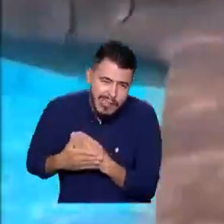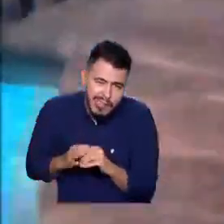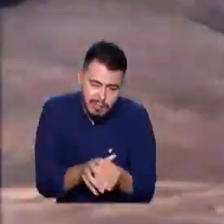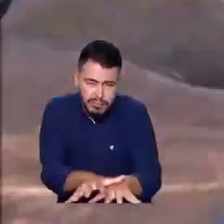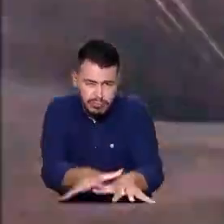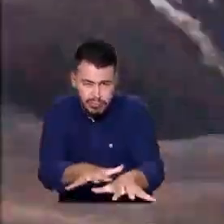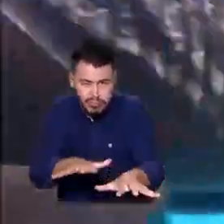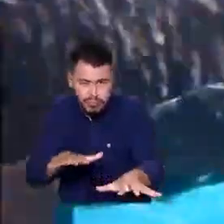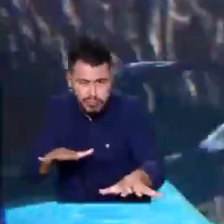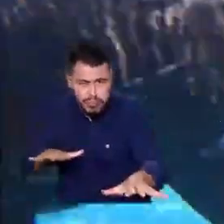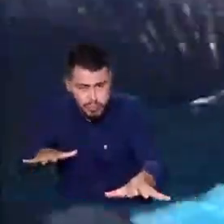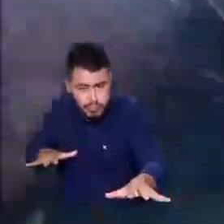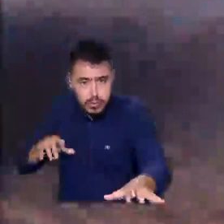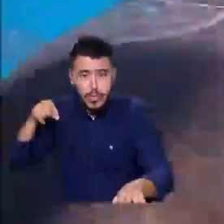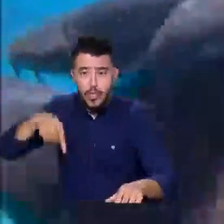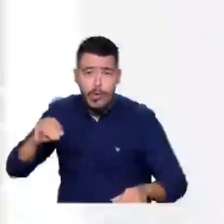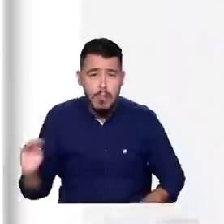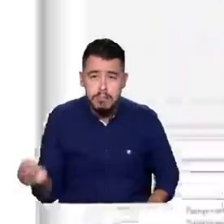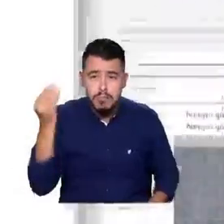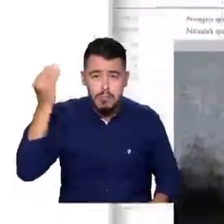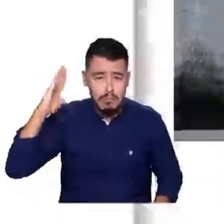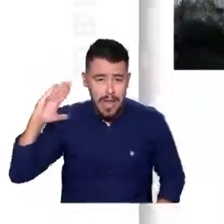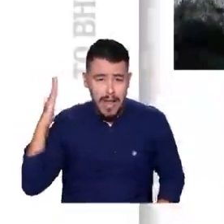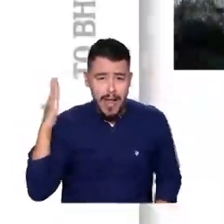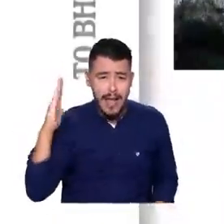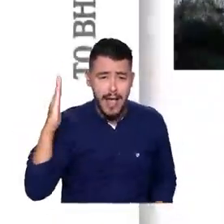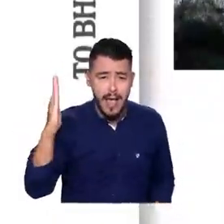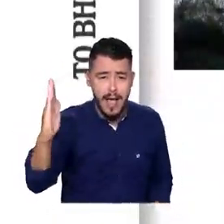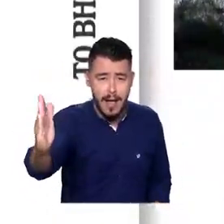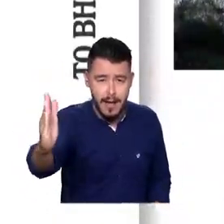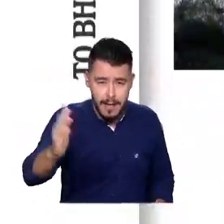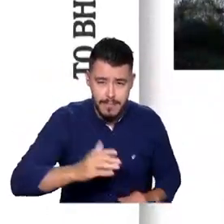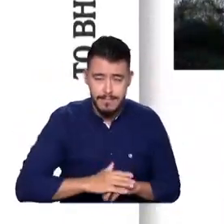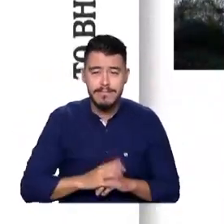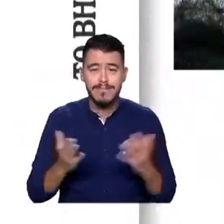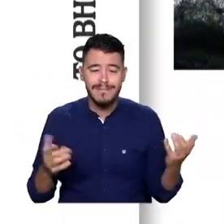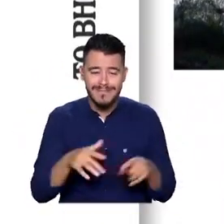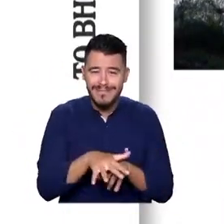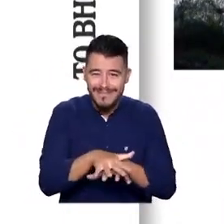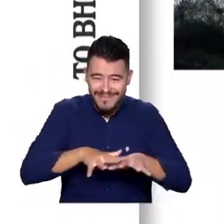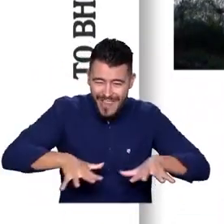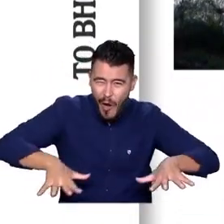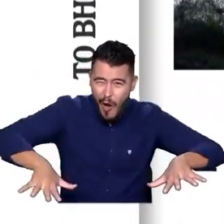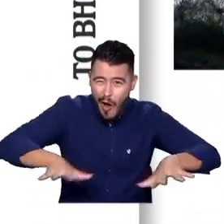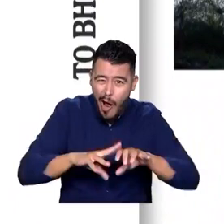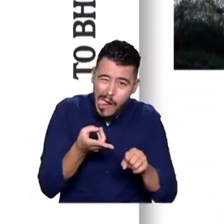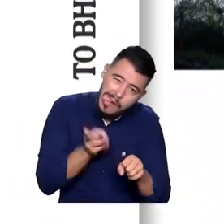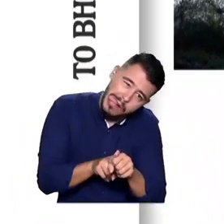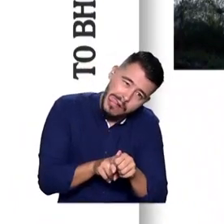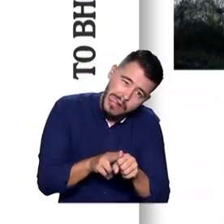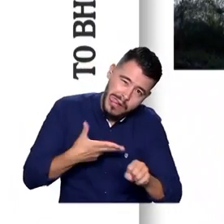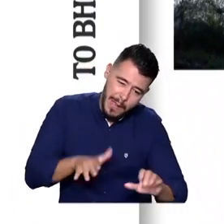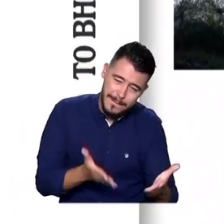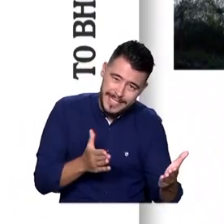Τους καρχαρίες. Τα νεκρά ψάρια αποτελούν πρόσκληση για τσιμπούς ιδρευτών της θάλασσας που υπάρχουν ήδη